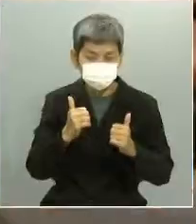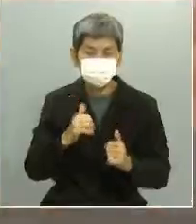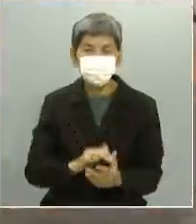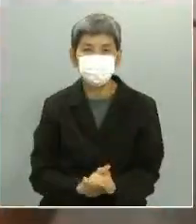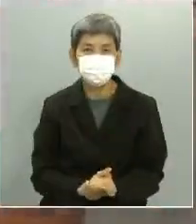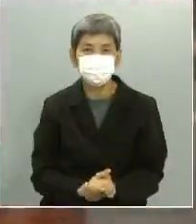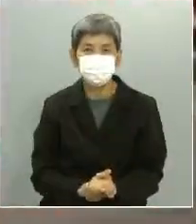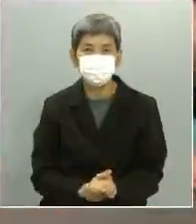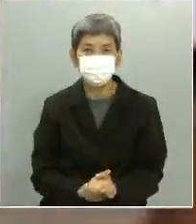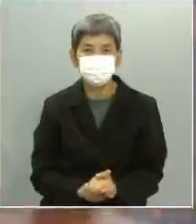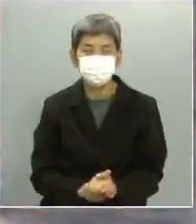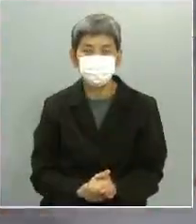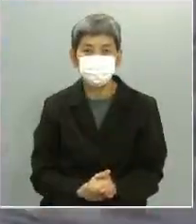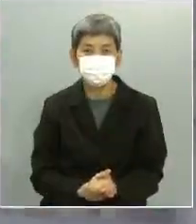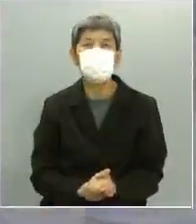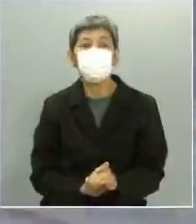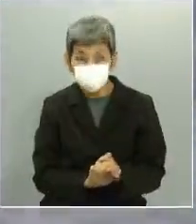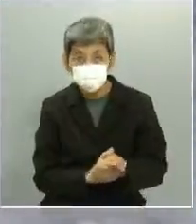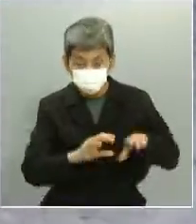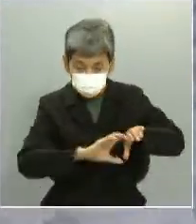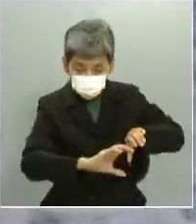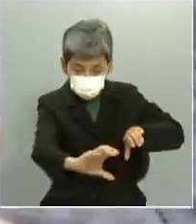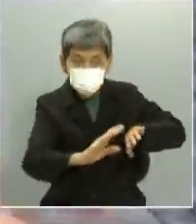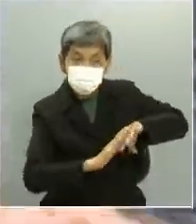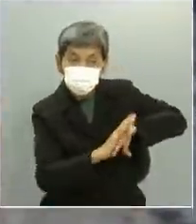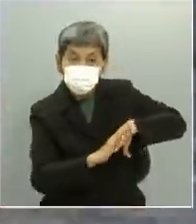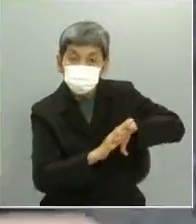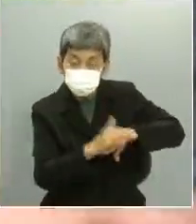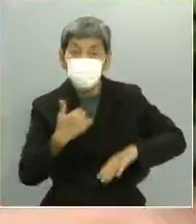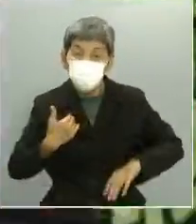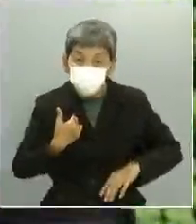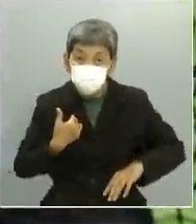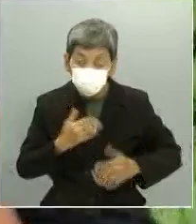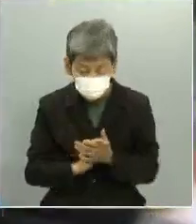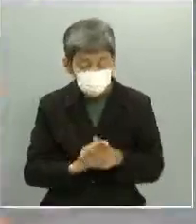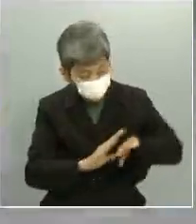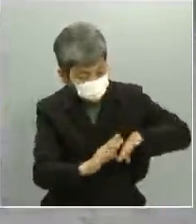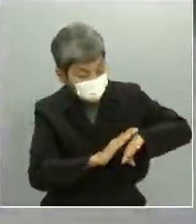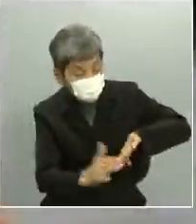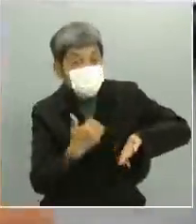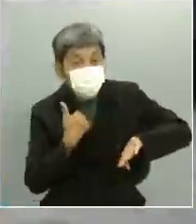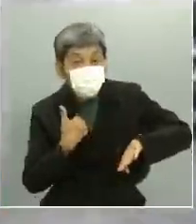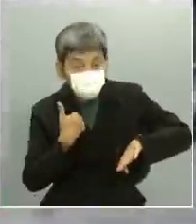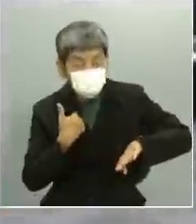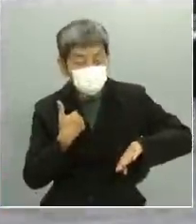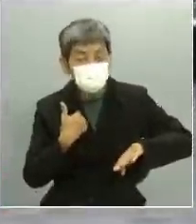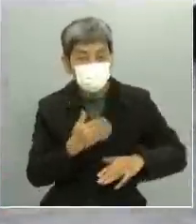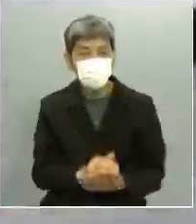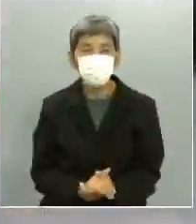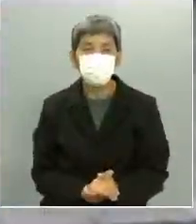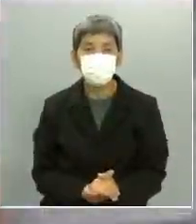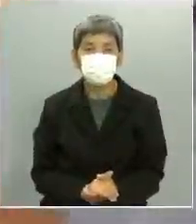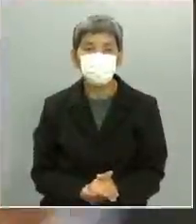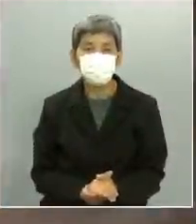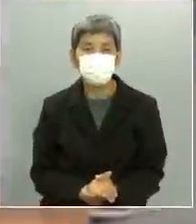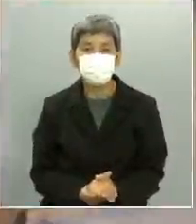หน้าปั๊มเอสโซนะครับ ท่อทิพย ์ครับคุณผู้ชมเชื่อกัน กรุงเทพน่าจะมีท่อดัมมี่แล้วยังมีท่อดัมมี่ด้วย ท่อดัมมี่นะครับ หน้าเอ็กซิสแบงค์หน้าเอ็กซิส